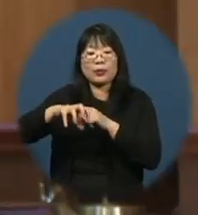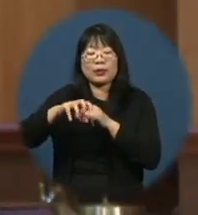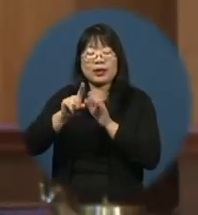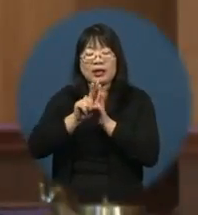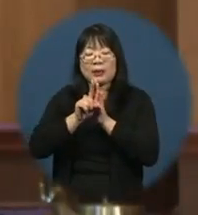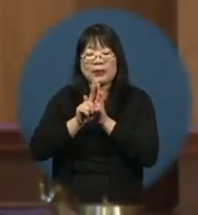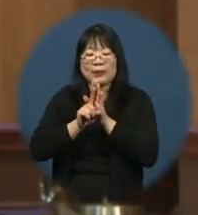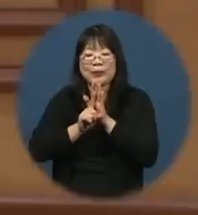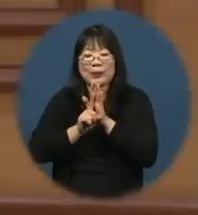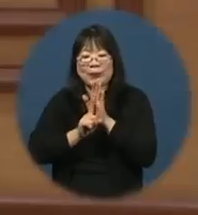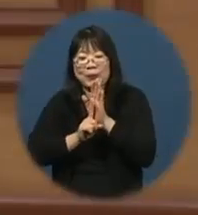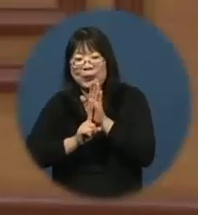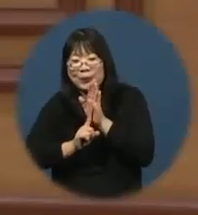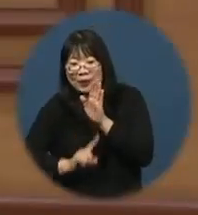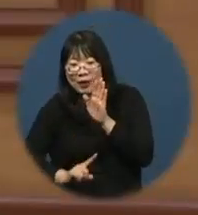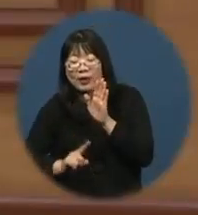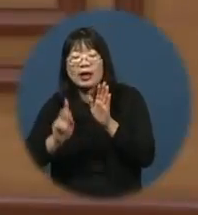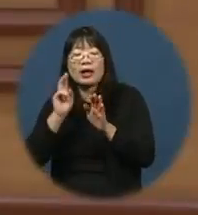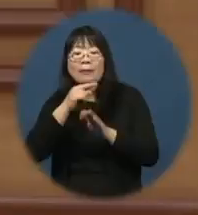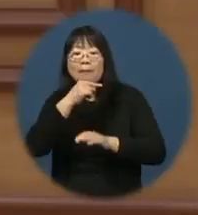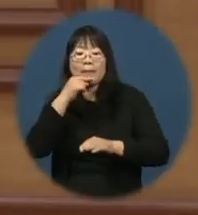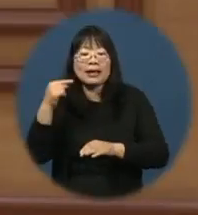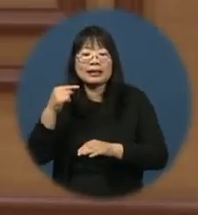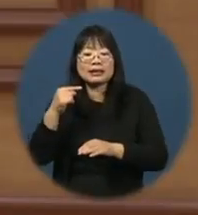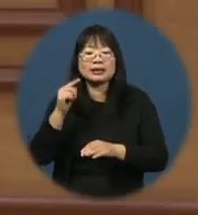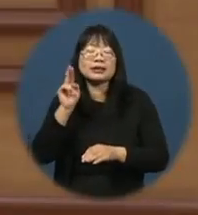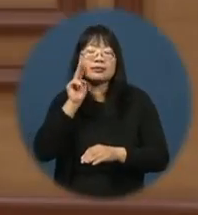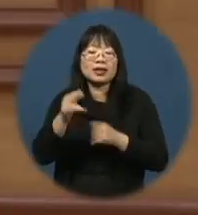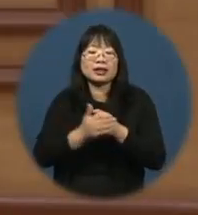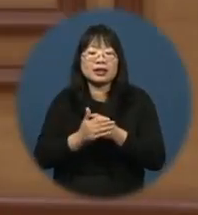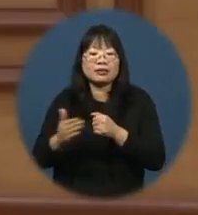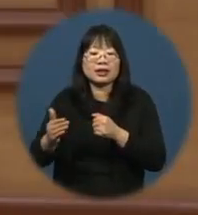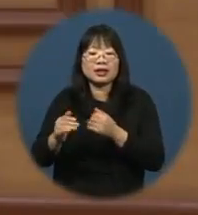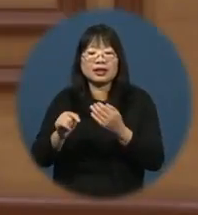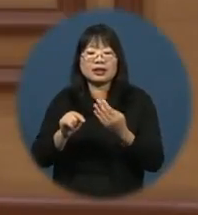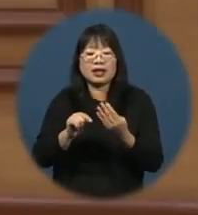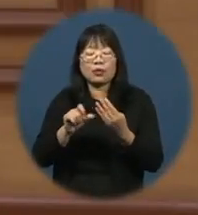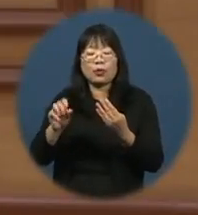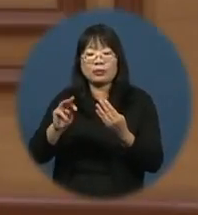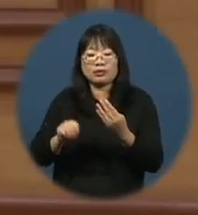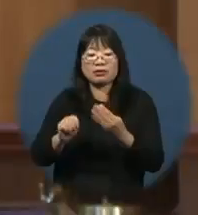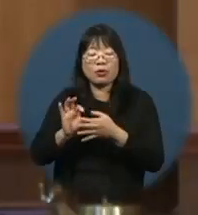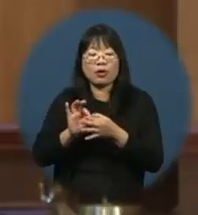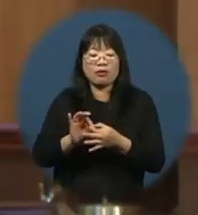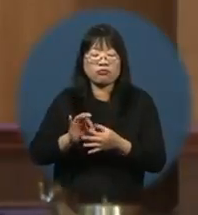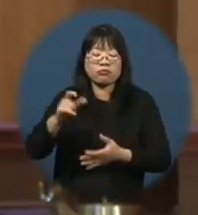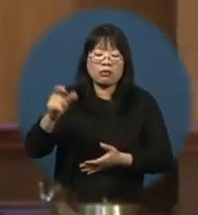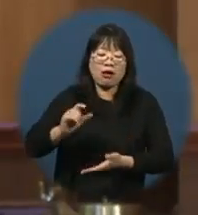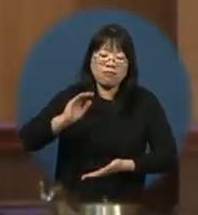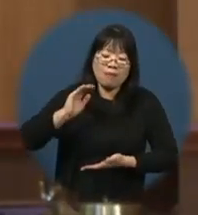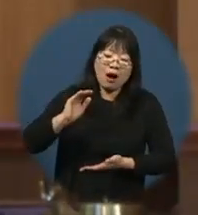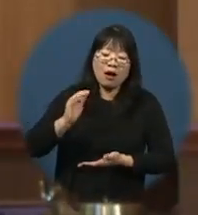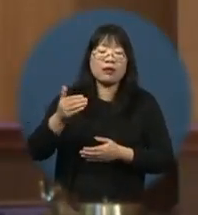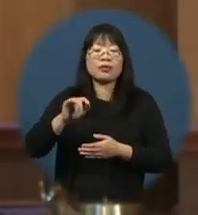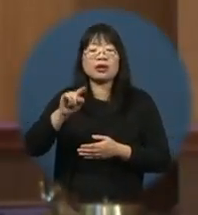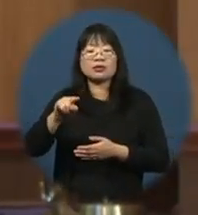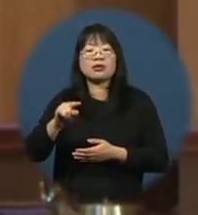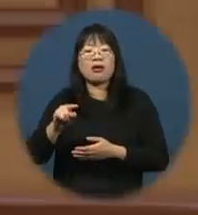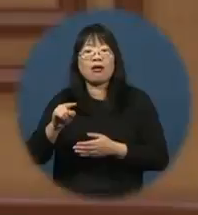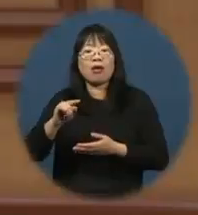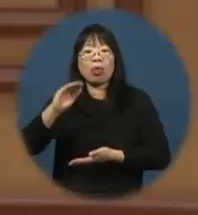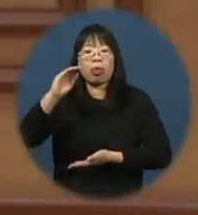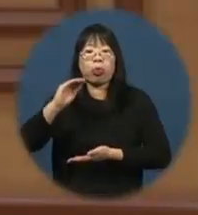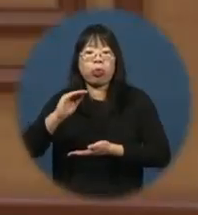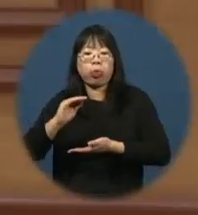네. 4 내지 5미터가 그대로 예전부터 유지가 되고 있는데 그런데요. 그게 녹았다 하는 얘기가